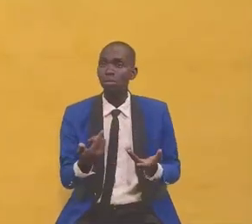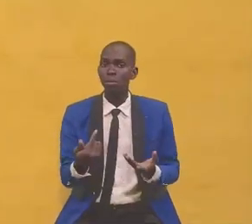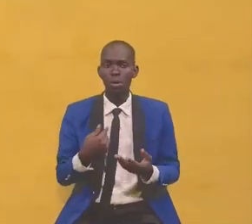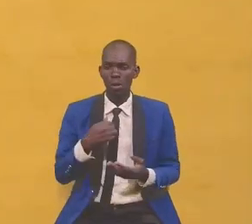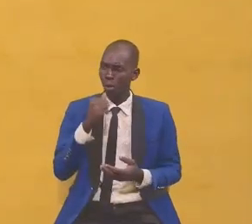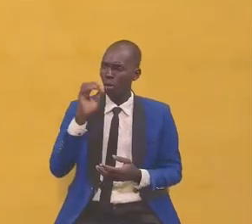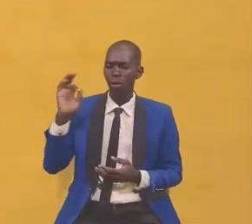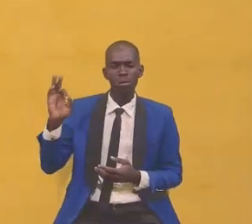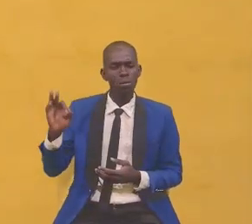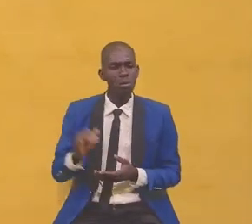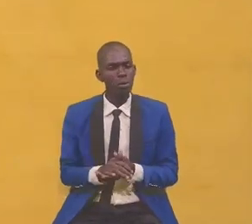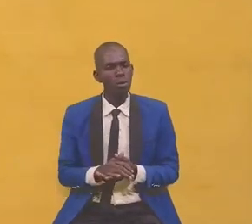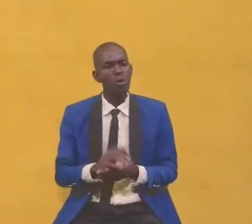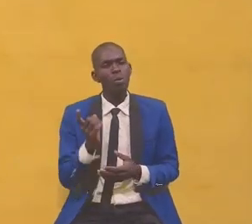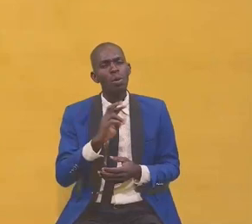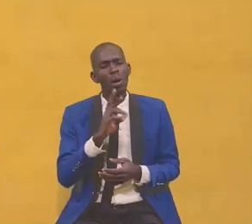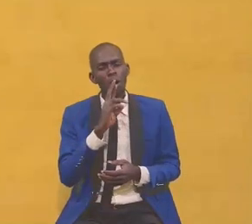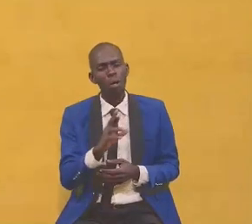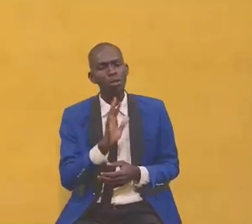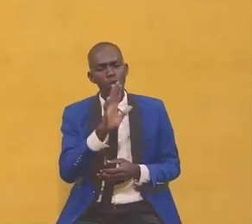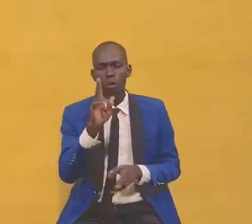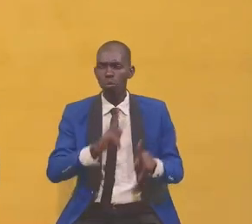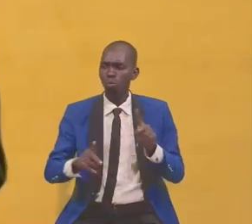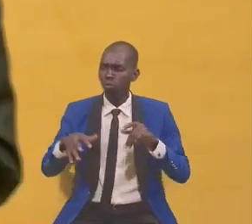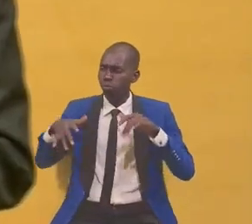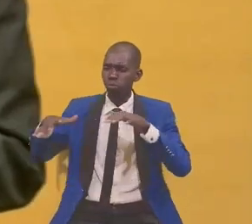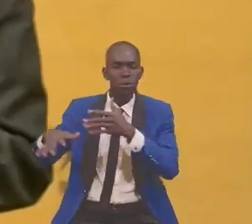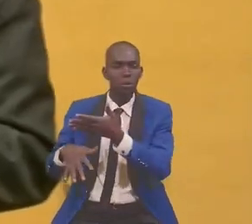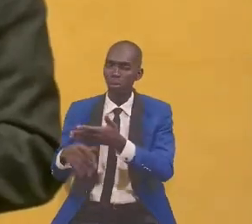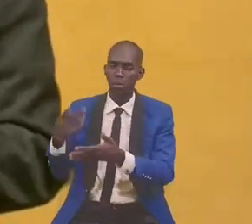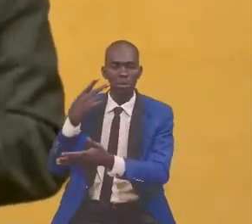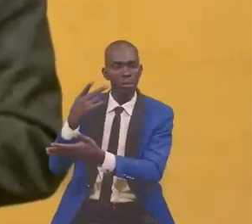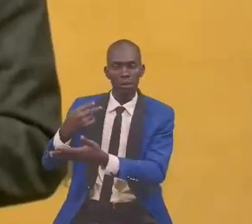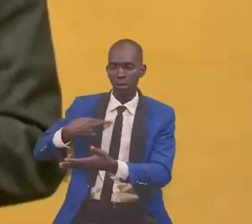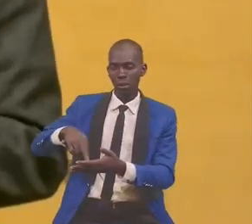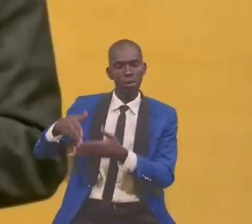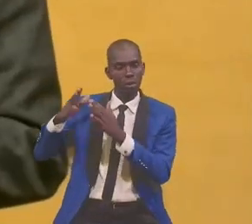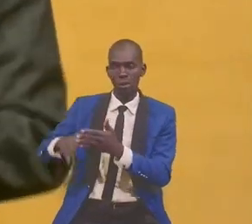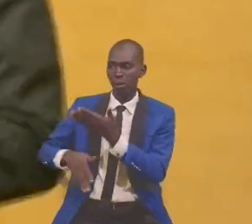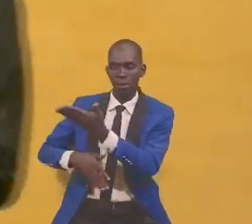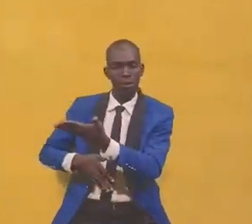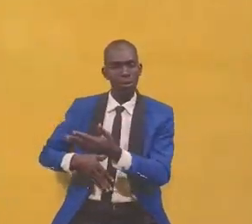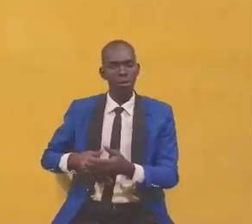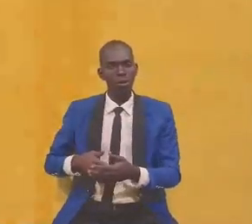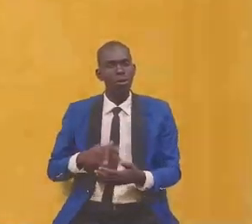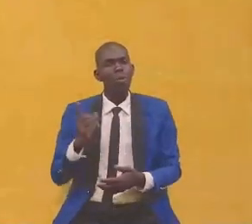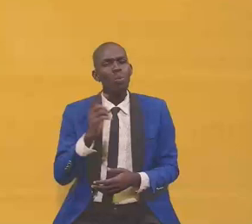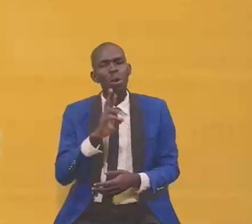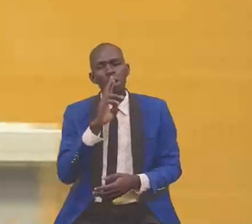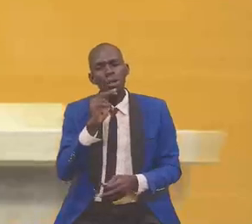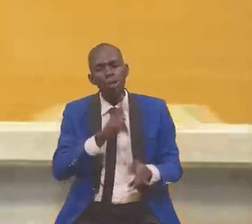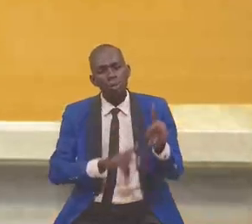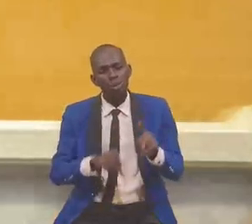Où sont tes membres? Voici les pharisiens là. Regardez les sadducéens. où sont ceux-là à qui tu veux